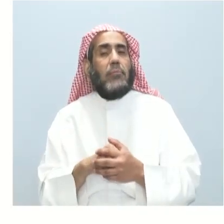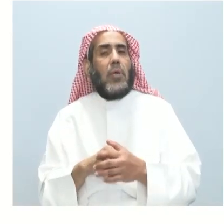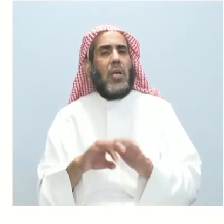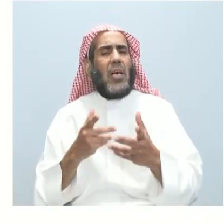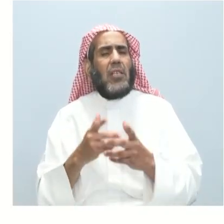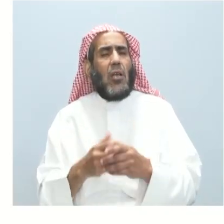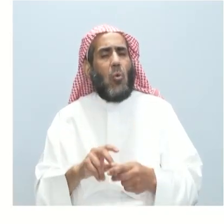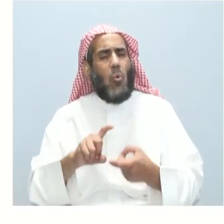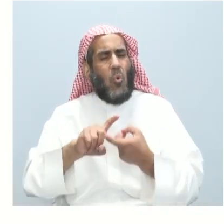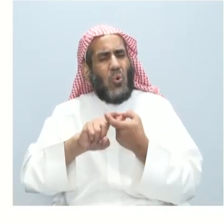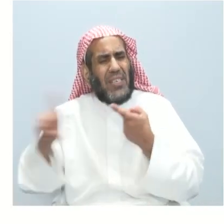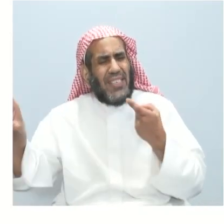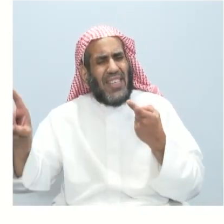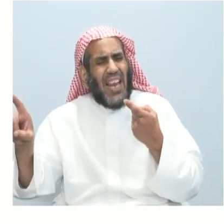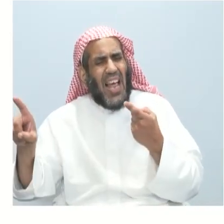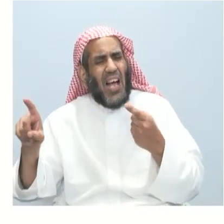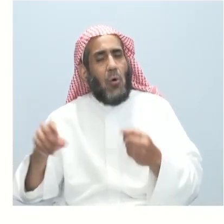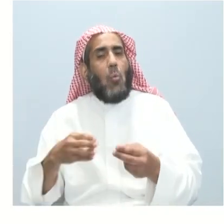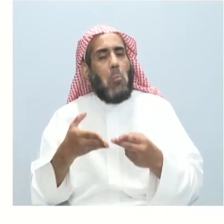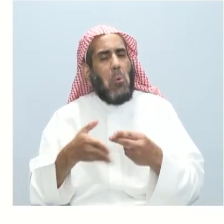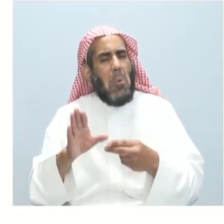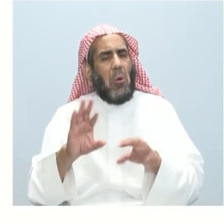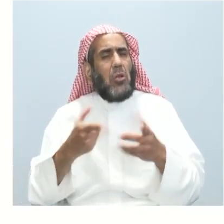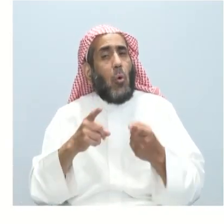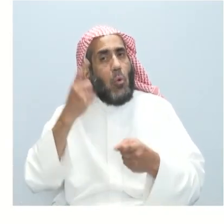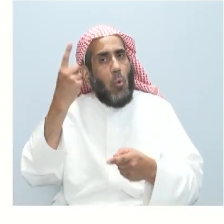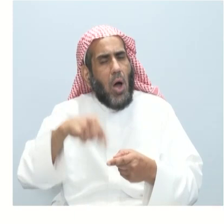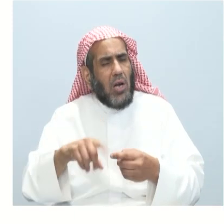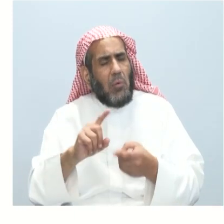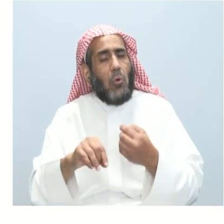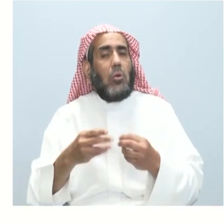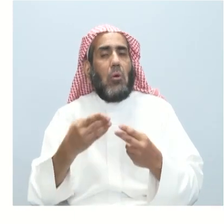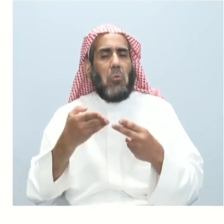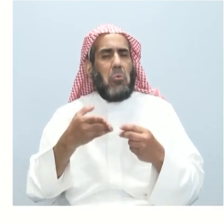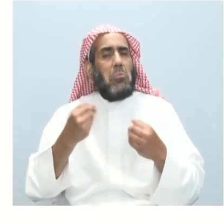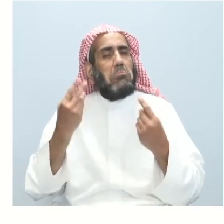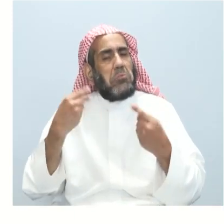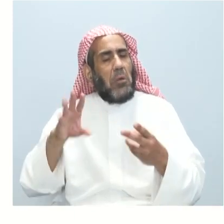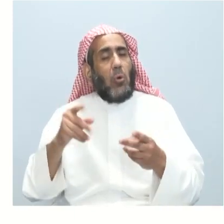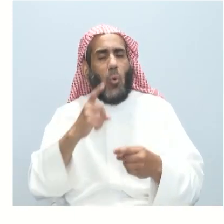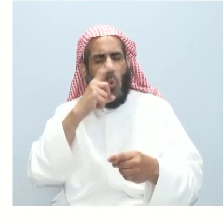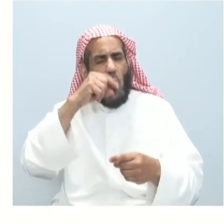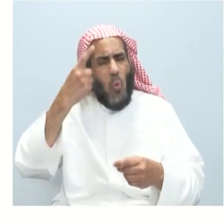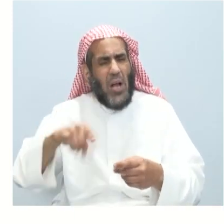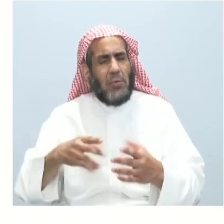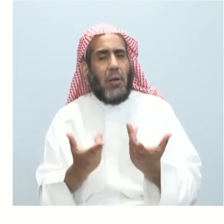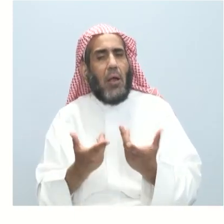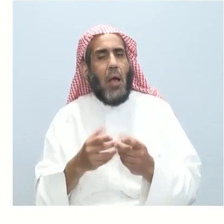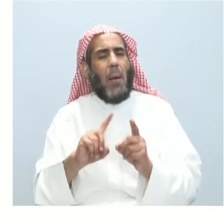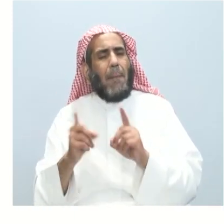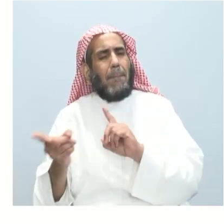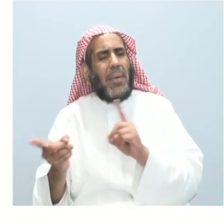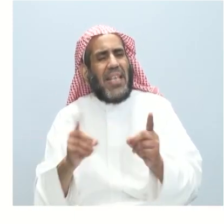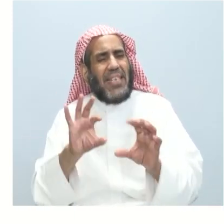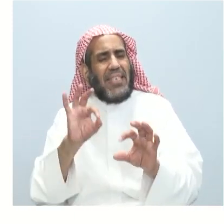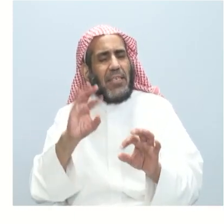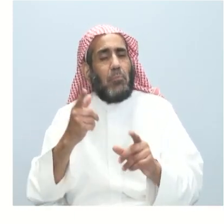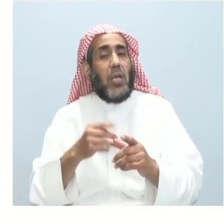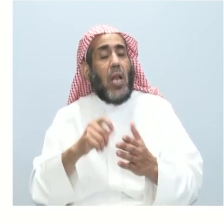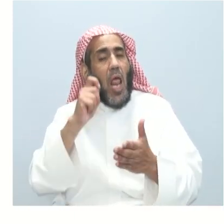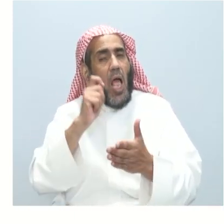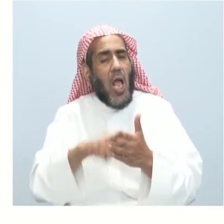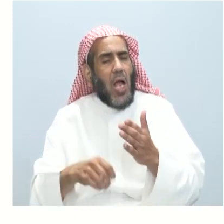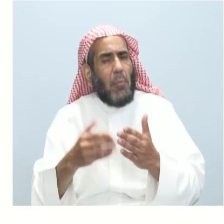يكون الطلاق مباحا وقد يكون محرما وقد يكون مستحبا وقد يكون واجبا ميز بين الاحكام